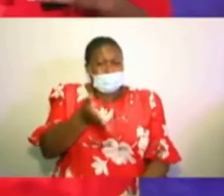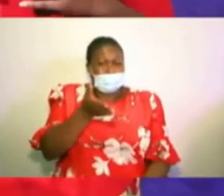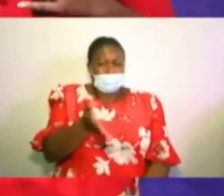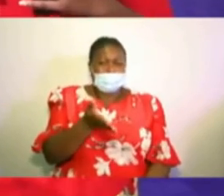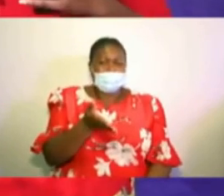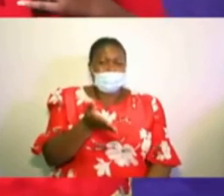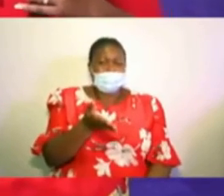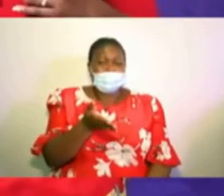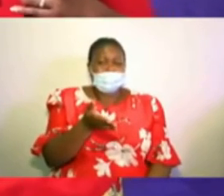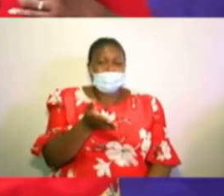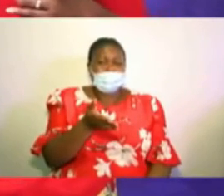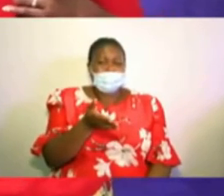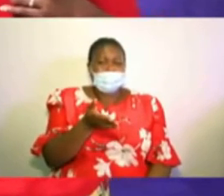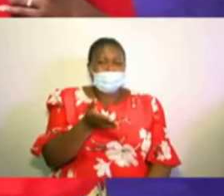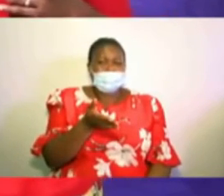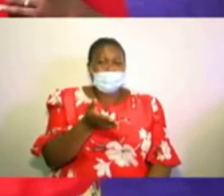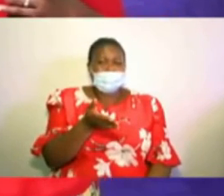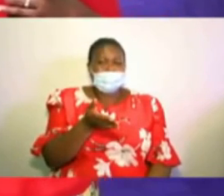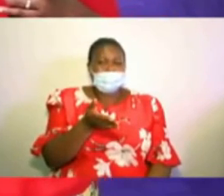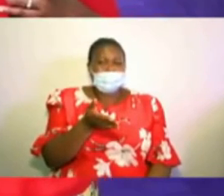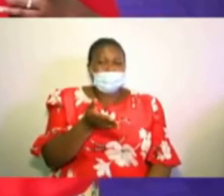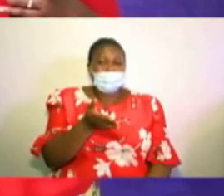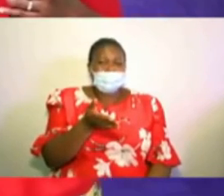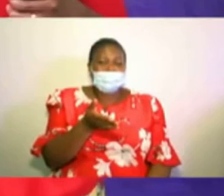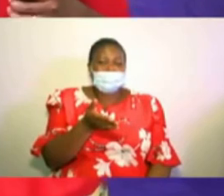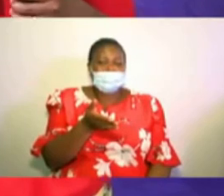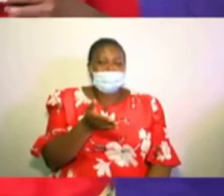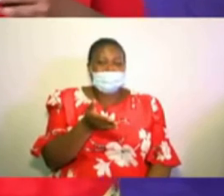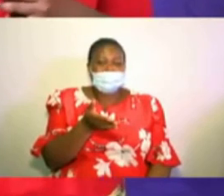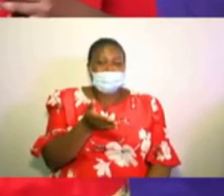conscients de sa présence.